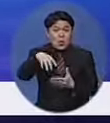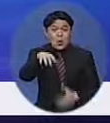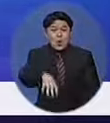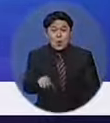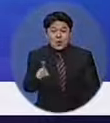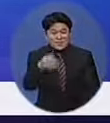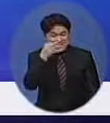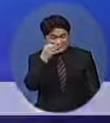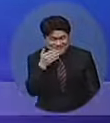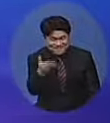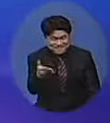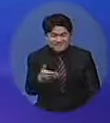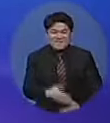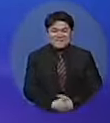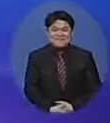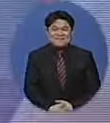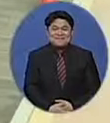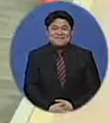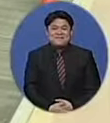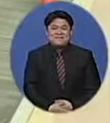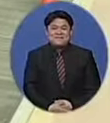함께 만나보시죠.